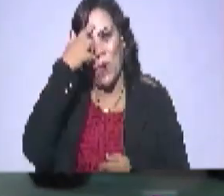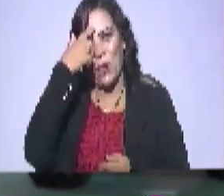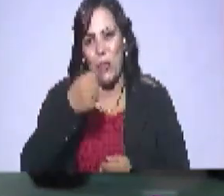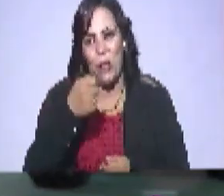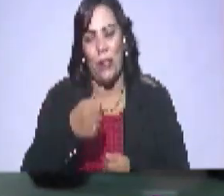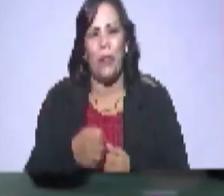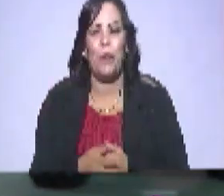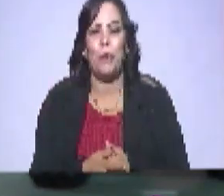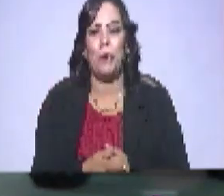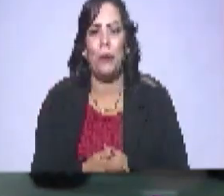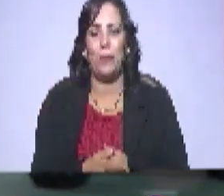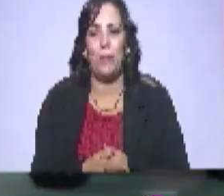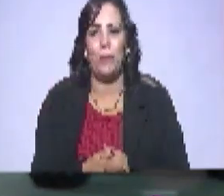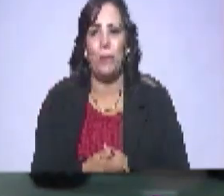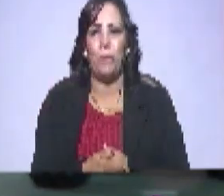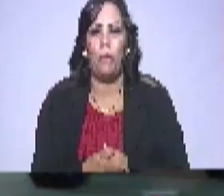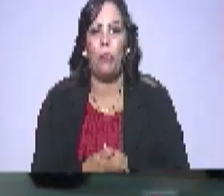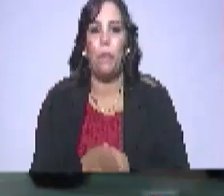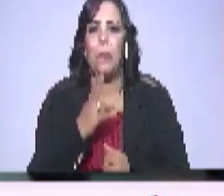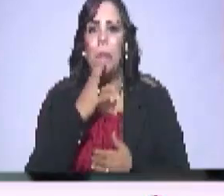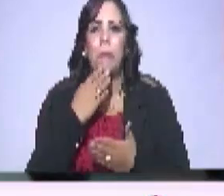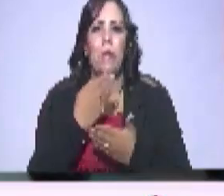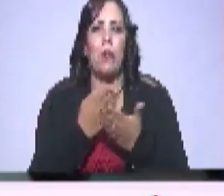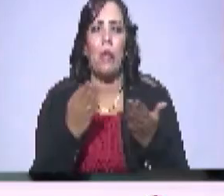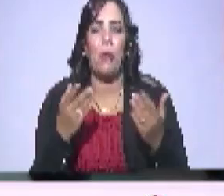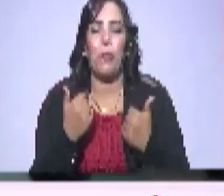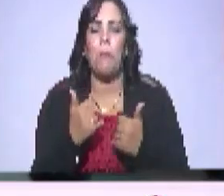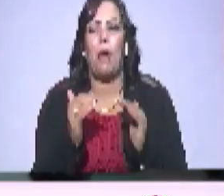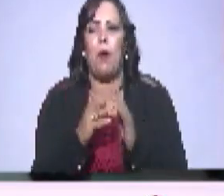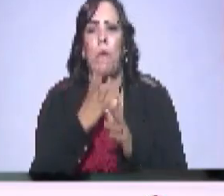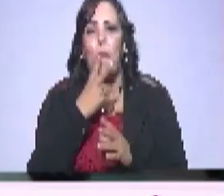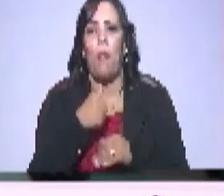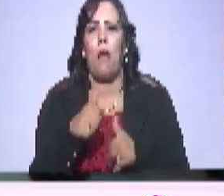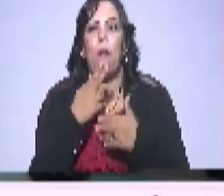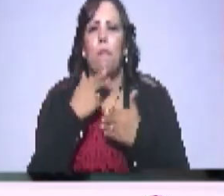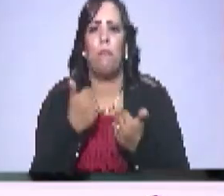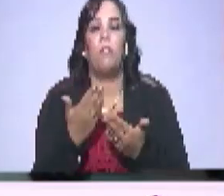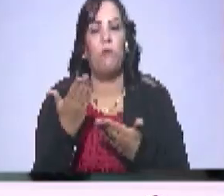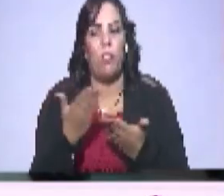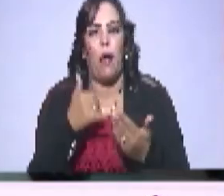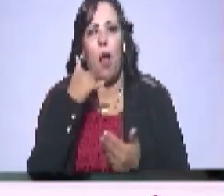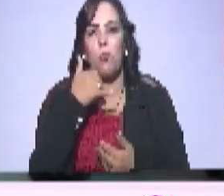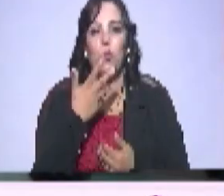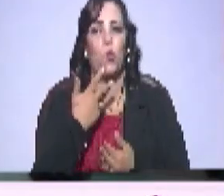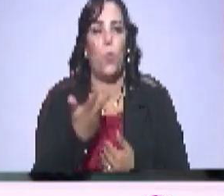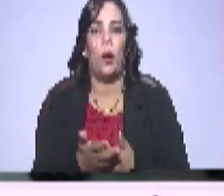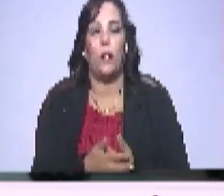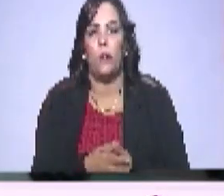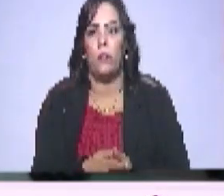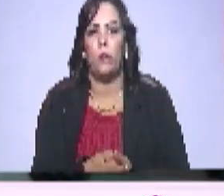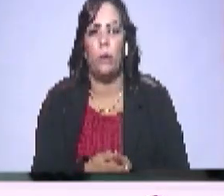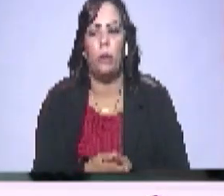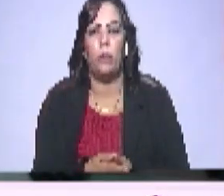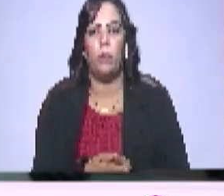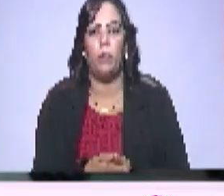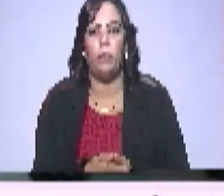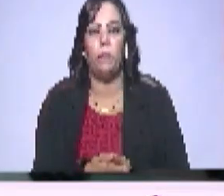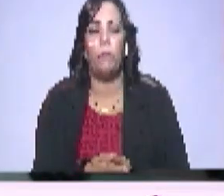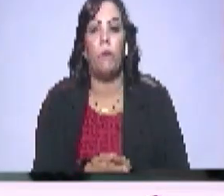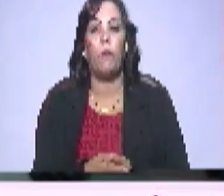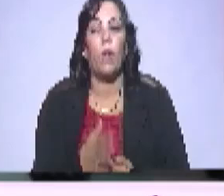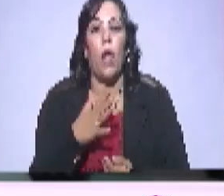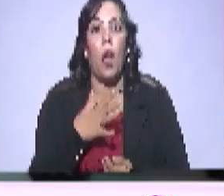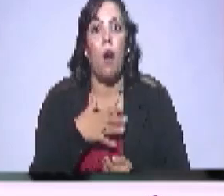وحضرتك طيبة. وحضرتك طيبة وبخير يا رب. أيام بخير يا رب. اتفضلي يا فندم، عايزة تسألي الشيف عن إيه؟ اتفضلي. سامح معايا. كنت